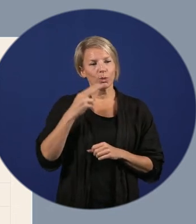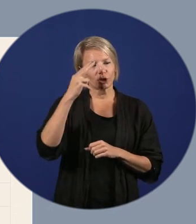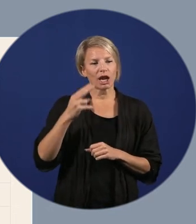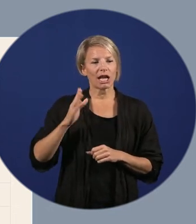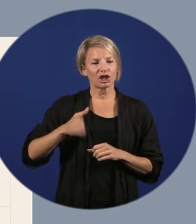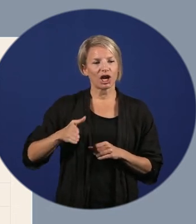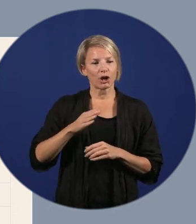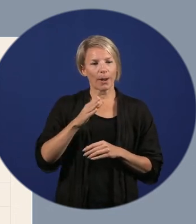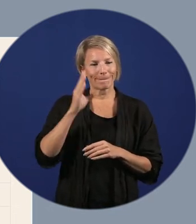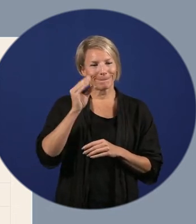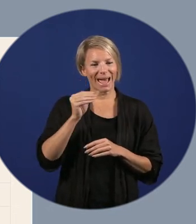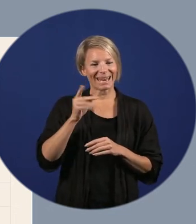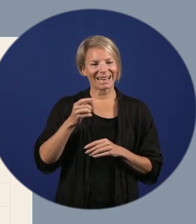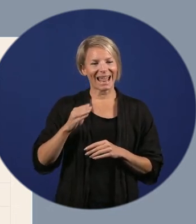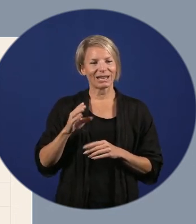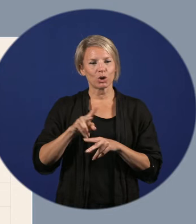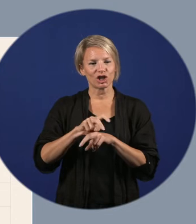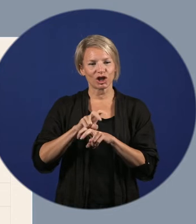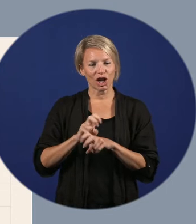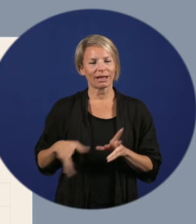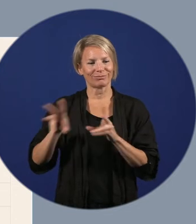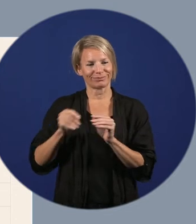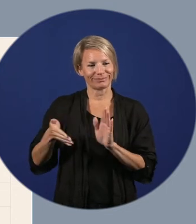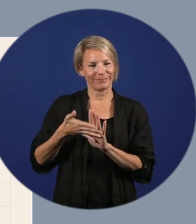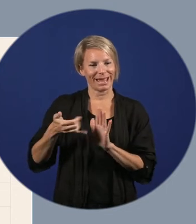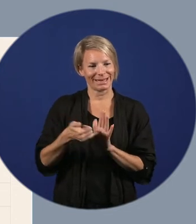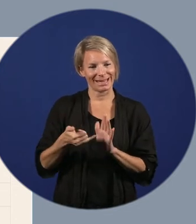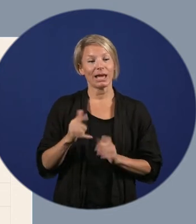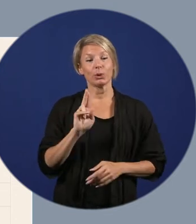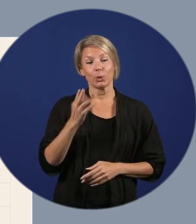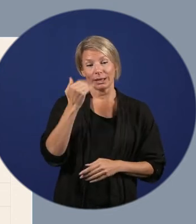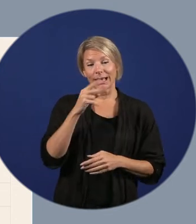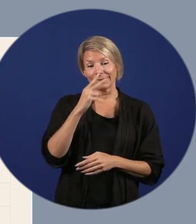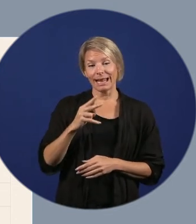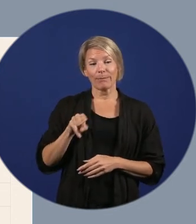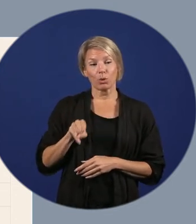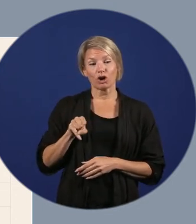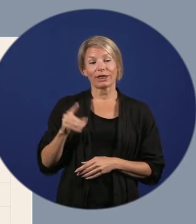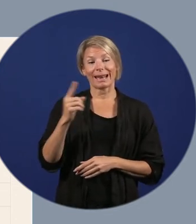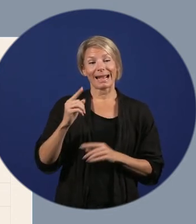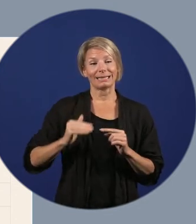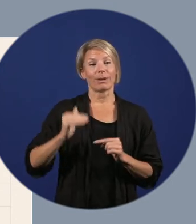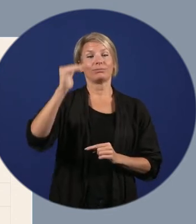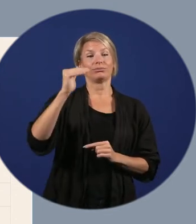Örebro och Västmanland ingår. Nu kan vi konstatera att Moderaterna ligger ensamma i topp med